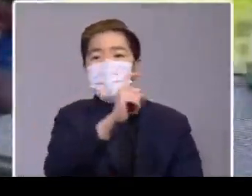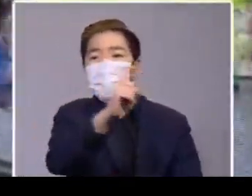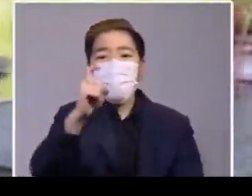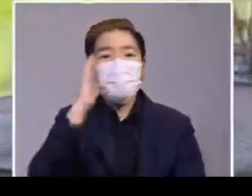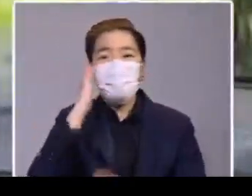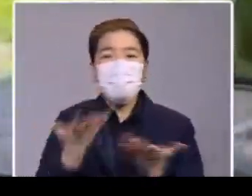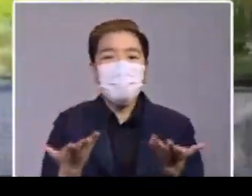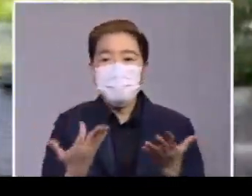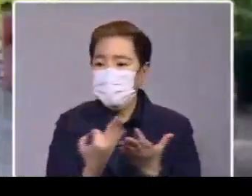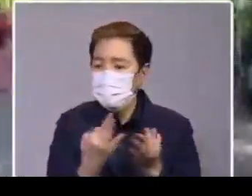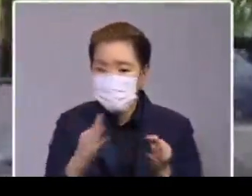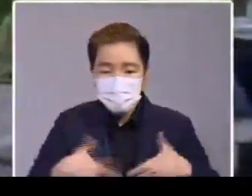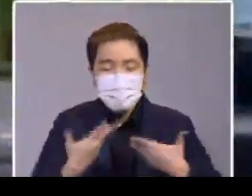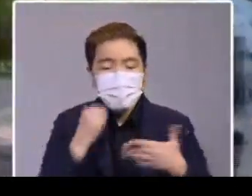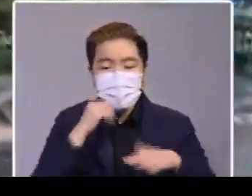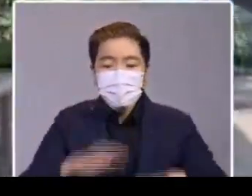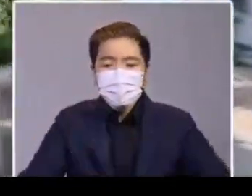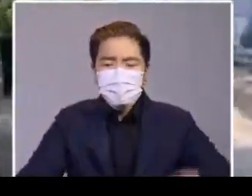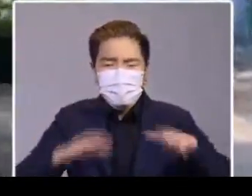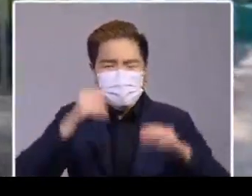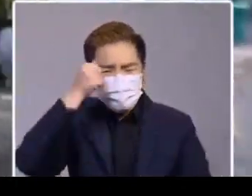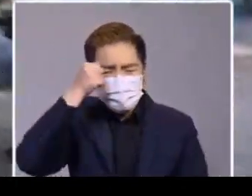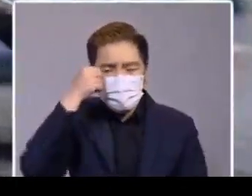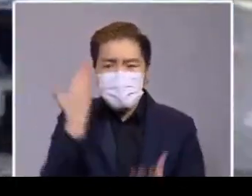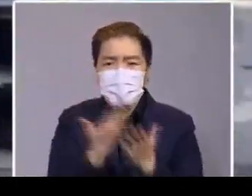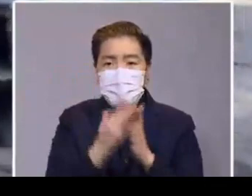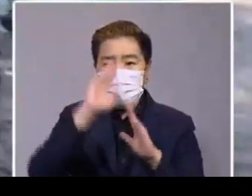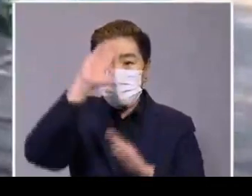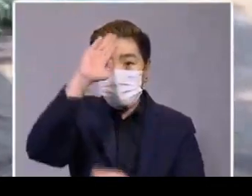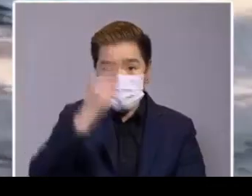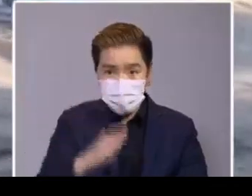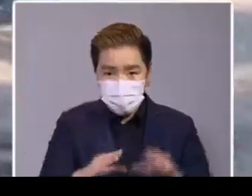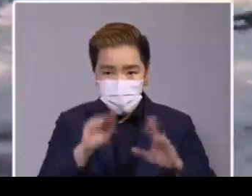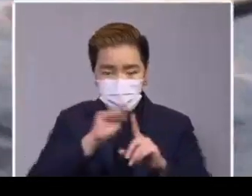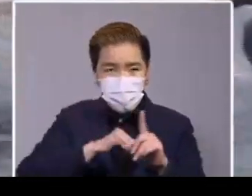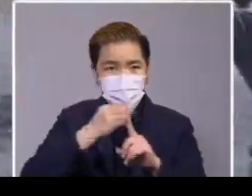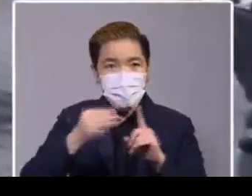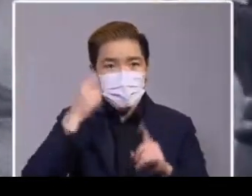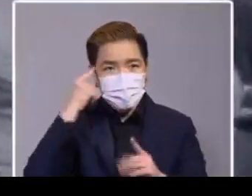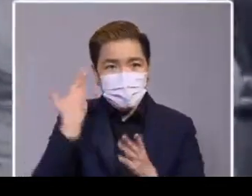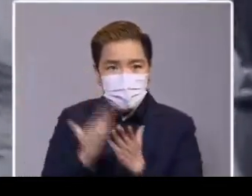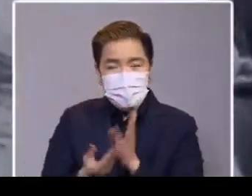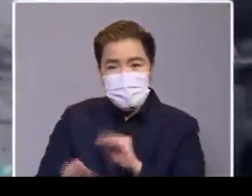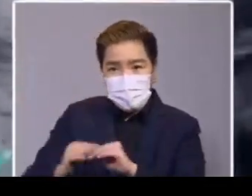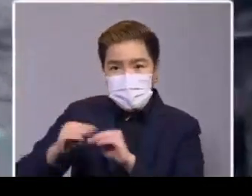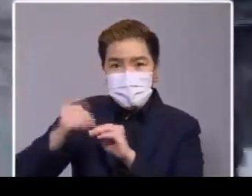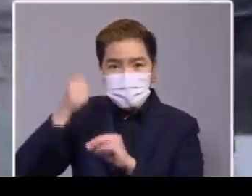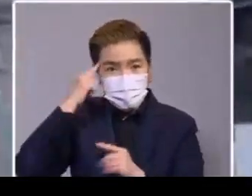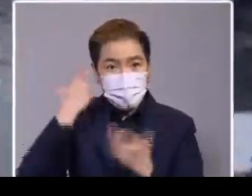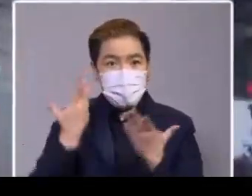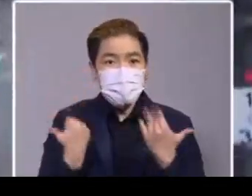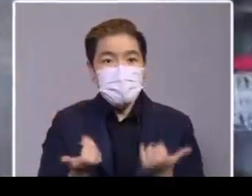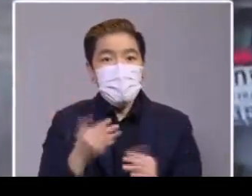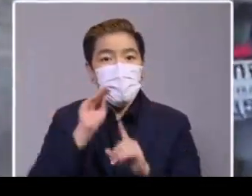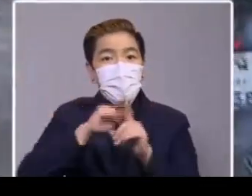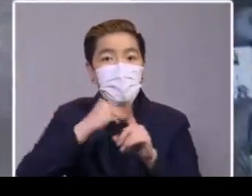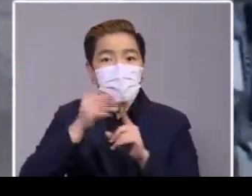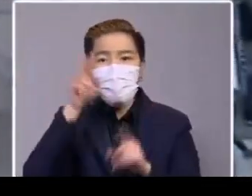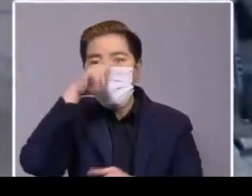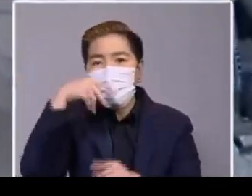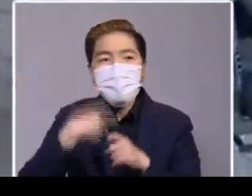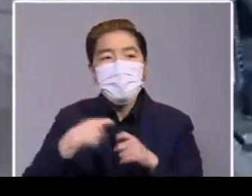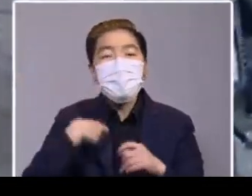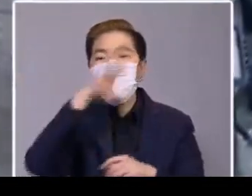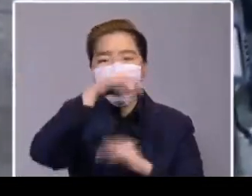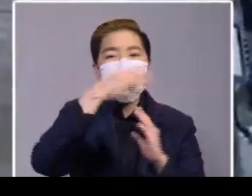มีอะไรเลยนะมันจมน้ำแบบนี้มาหลายวันราคาใบตองมันก็เริ่มที่จะเพิ่มบนขึ้นด้วยเพราะว่าขาดตลาดแล้วมันก็หายาก